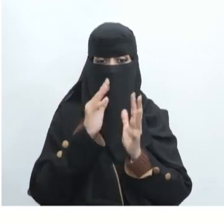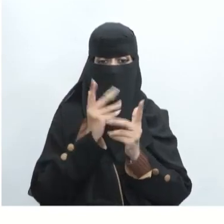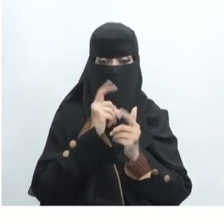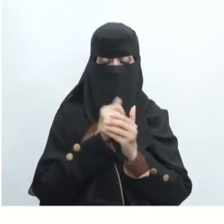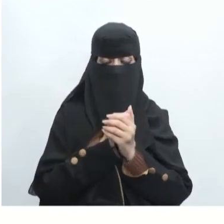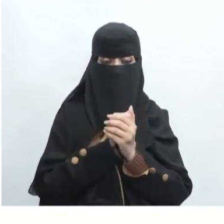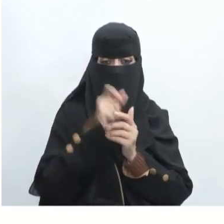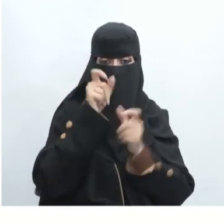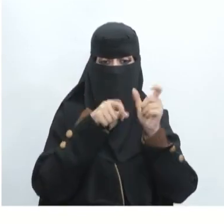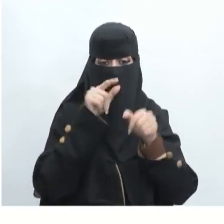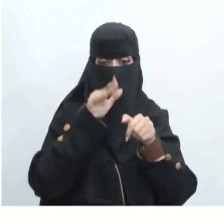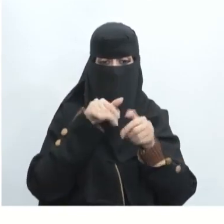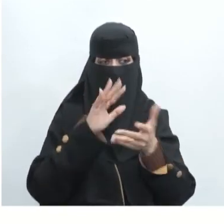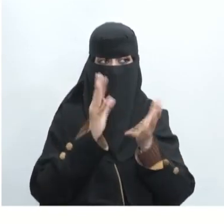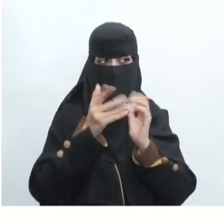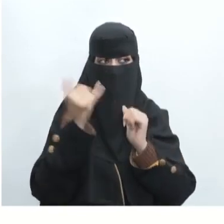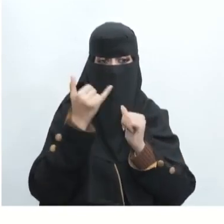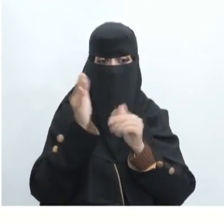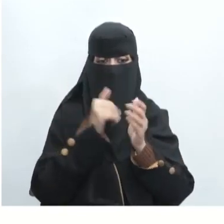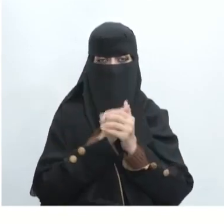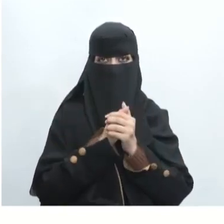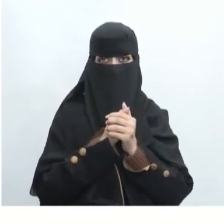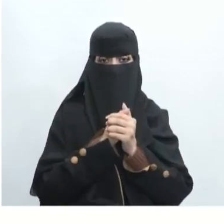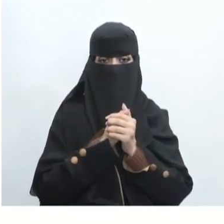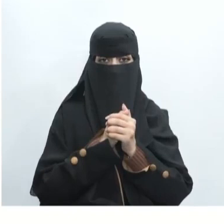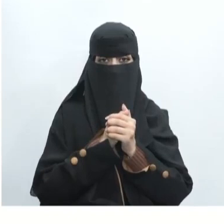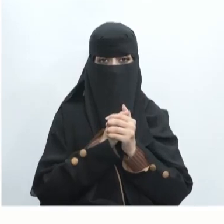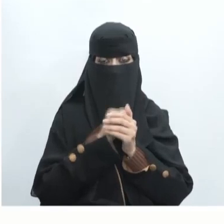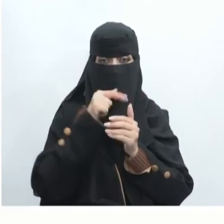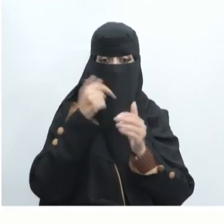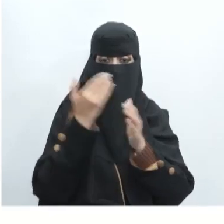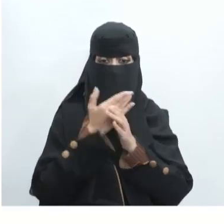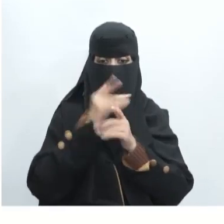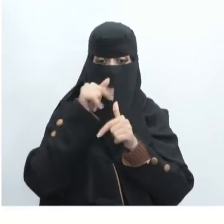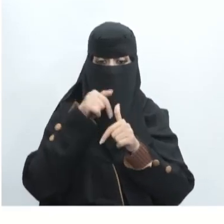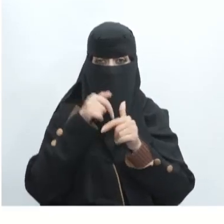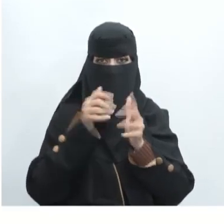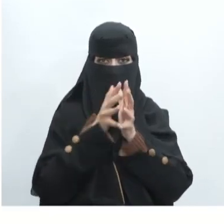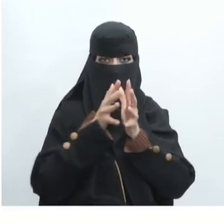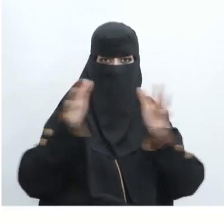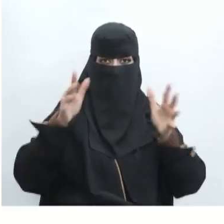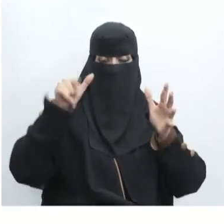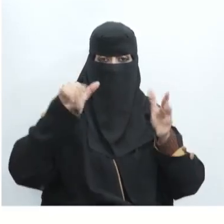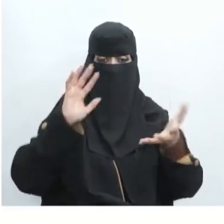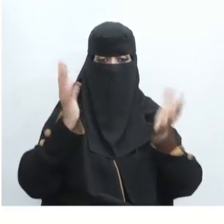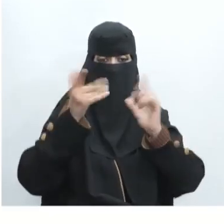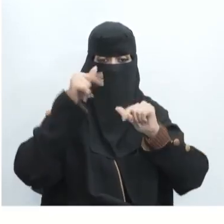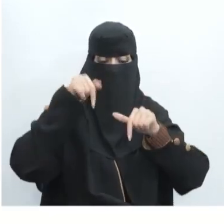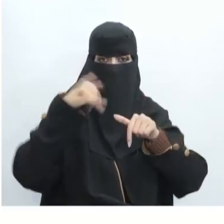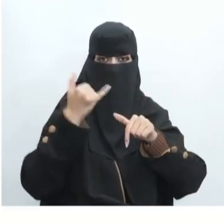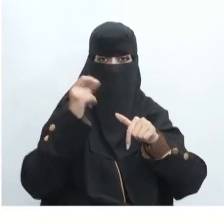والبشريه في العالم العالم العربي والاسلامي بسبب ممتازين بسبب كبر مساحه العالم